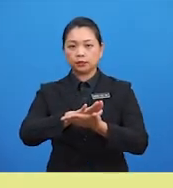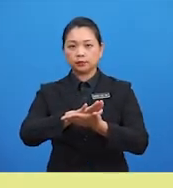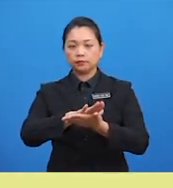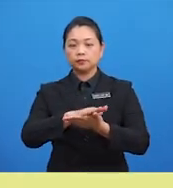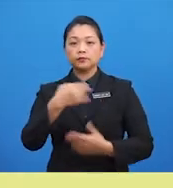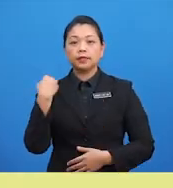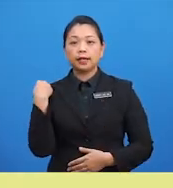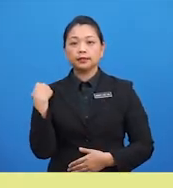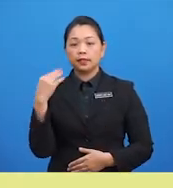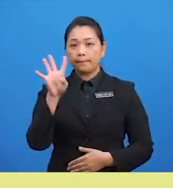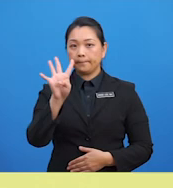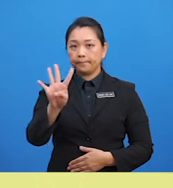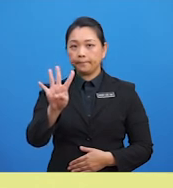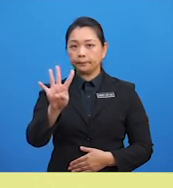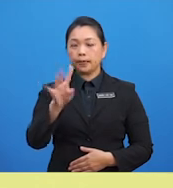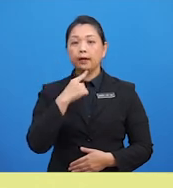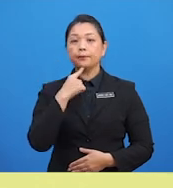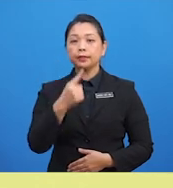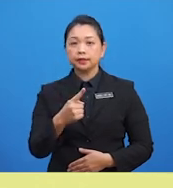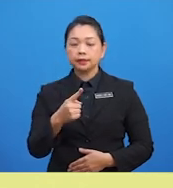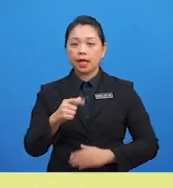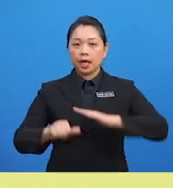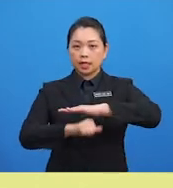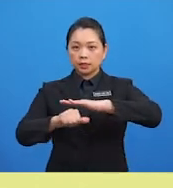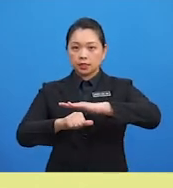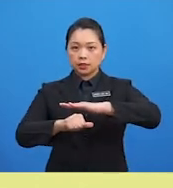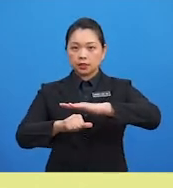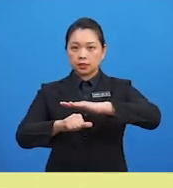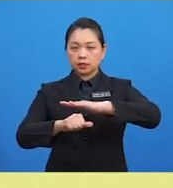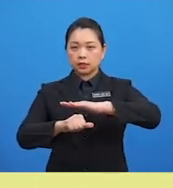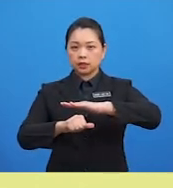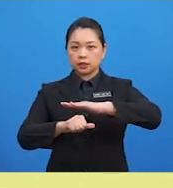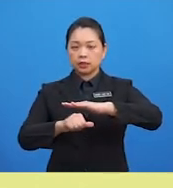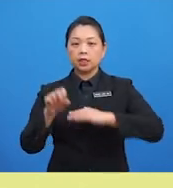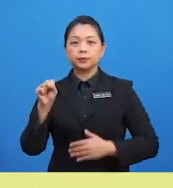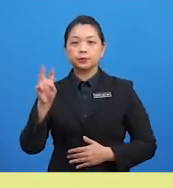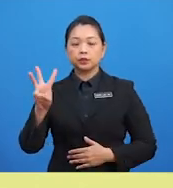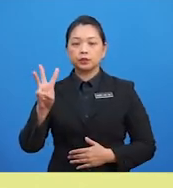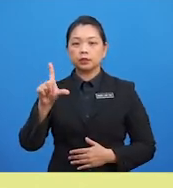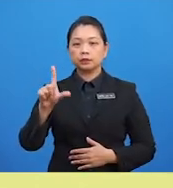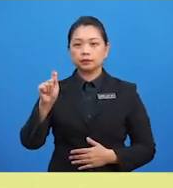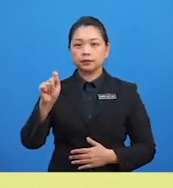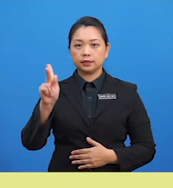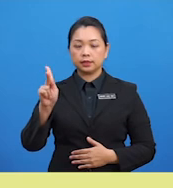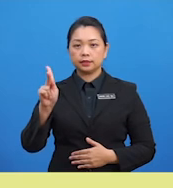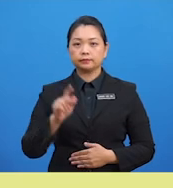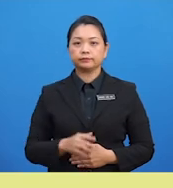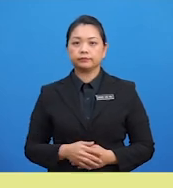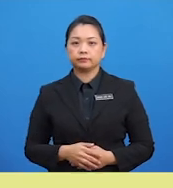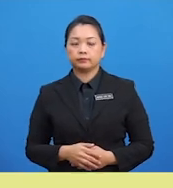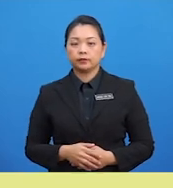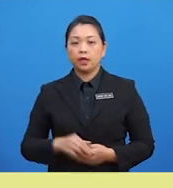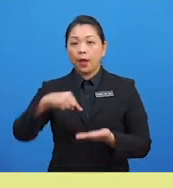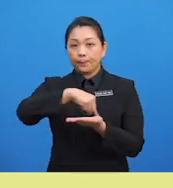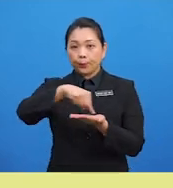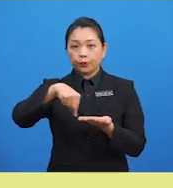Terdapat empat perintah asas perisian lukisan terbantu komputer